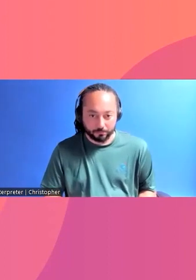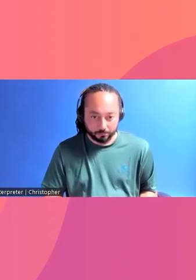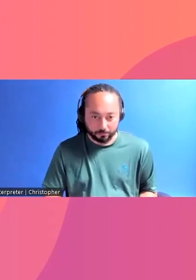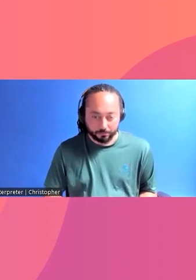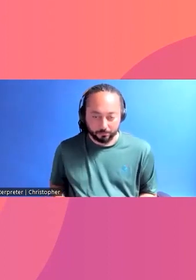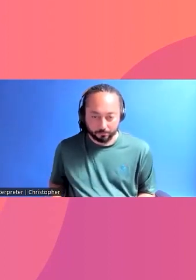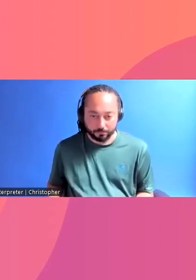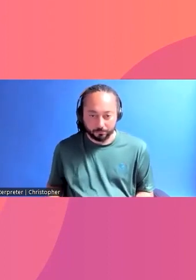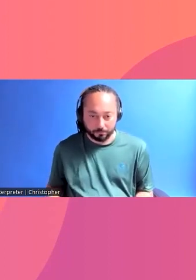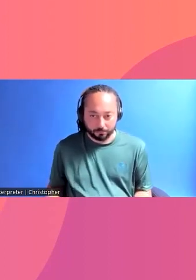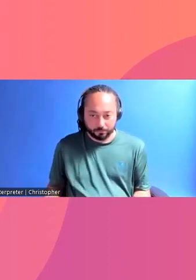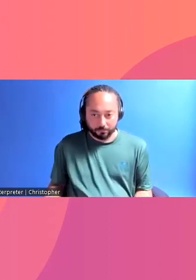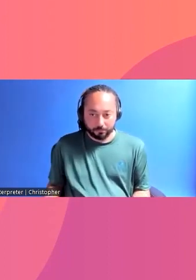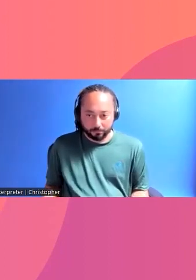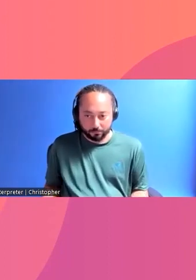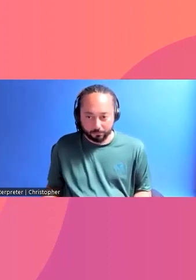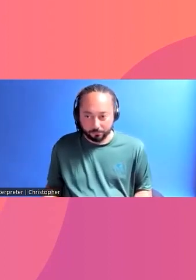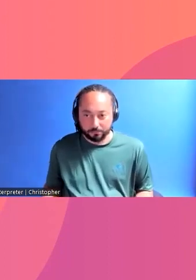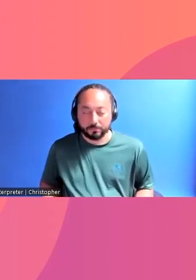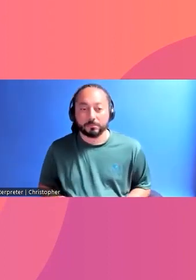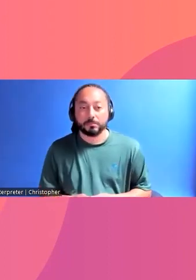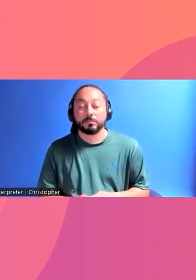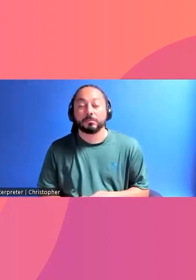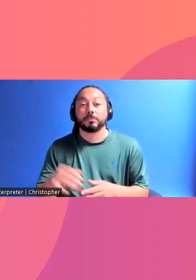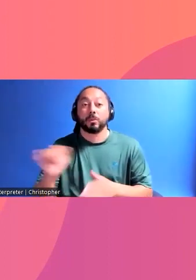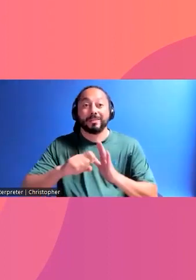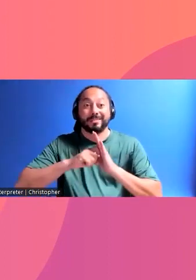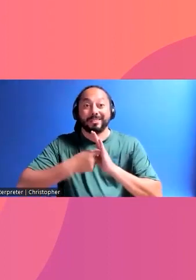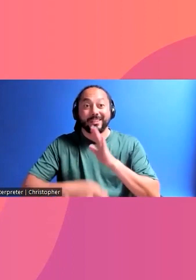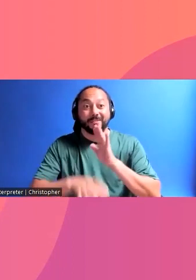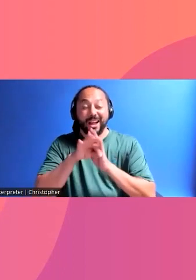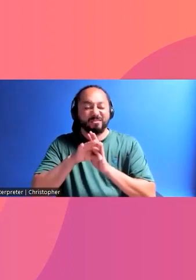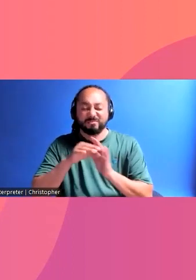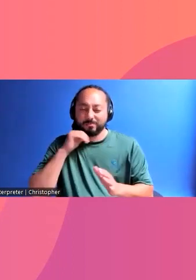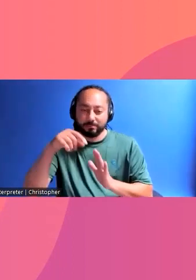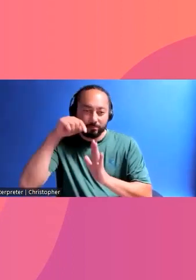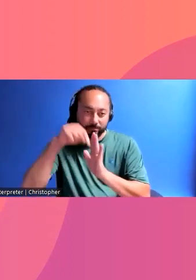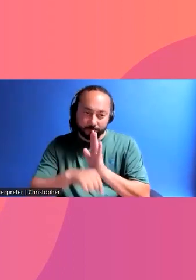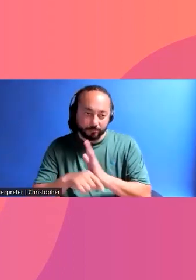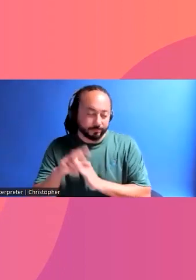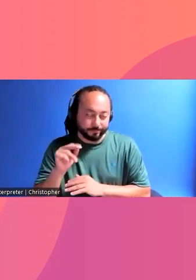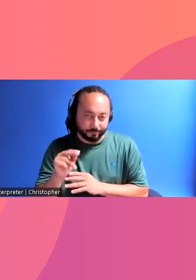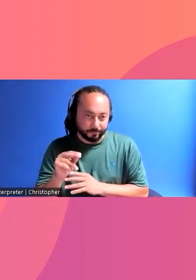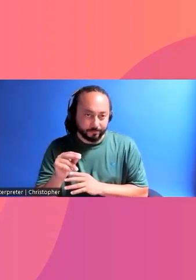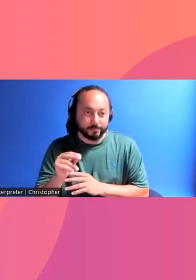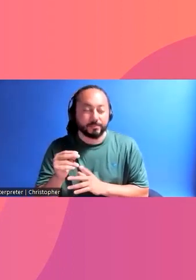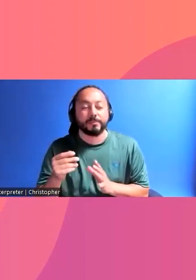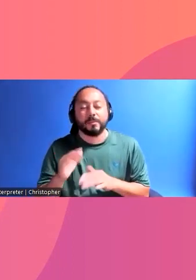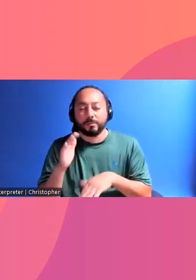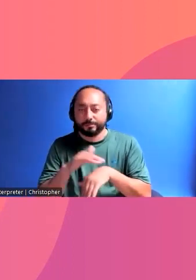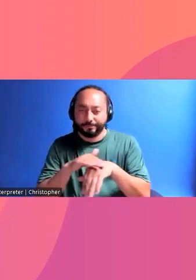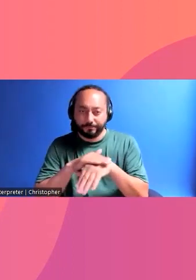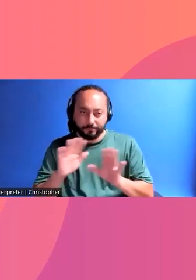Enfin, quelques conclusions, une fois de plus. Je ne rentrerai pas trop